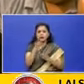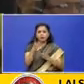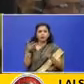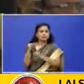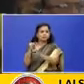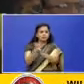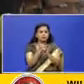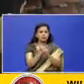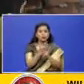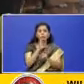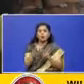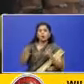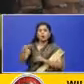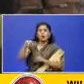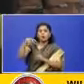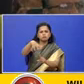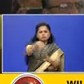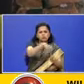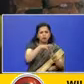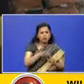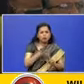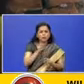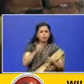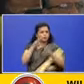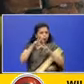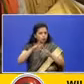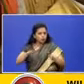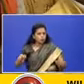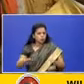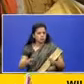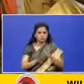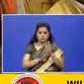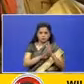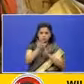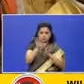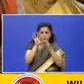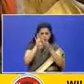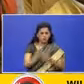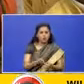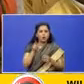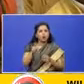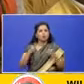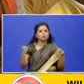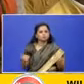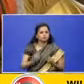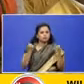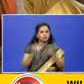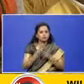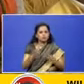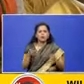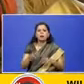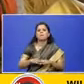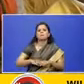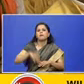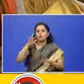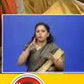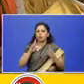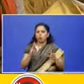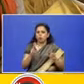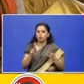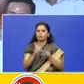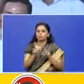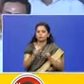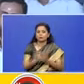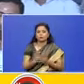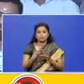भी अनुसंधान एवं विकास से जुड़ी अपनी एक्टिविटीज में तेजी लाएंगे। मेरे